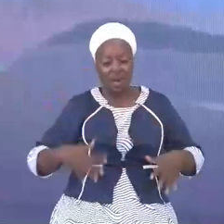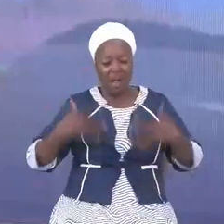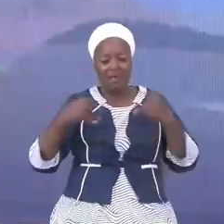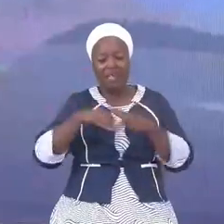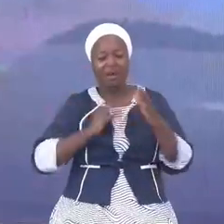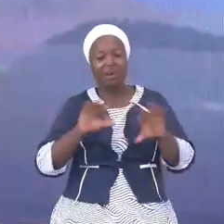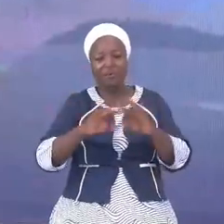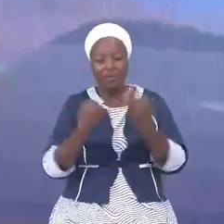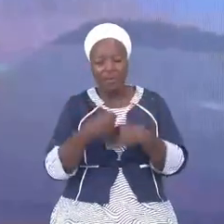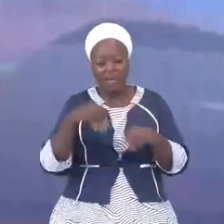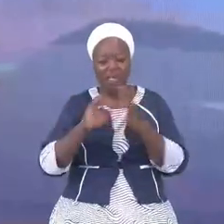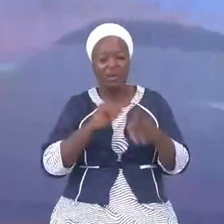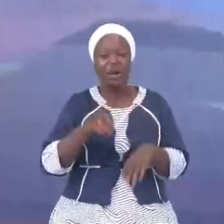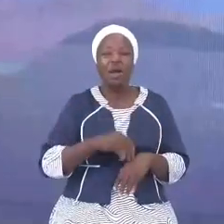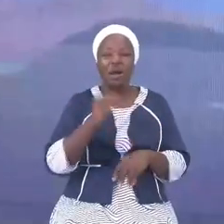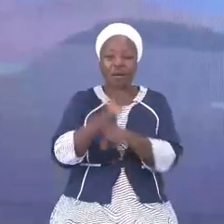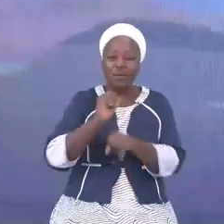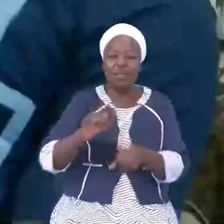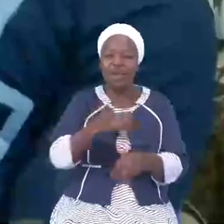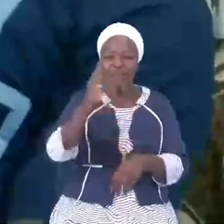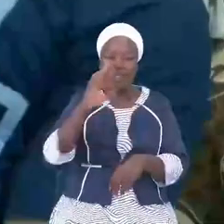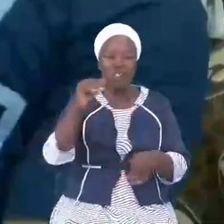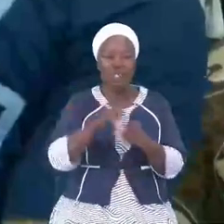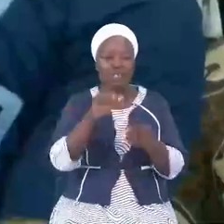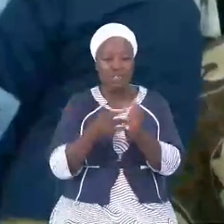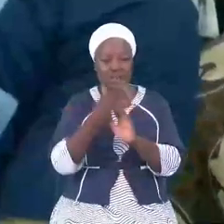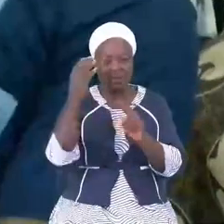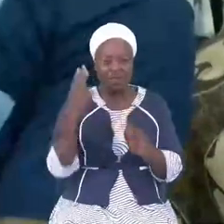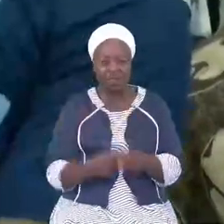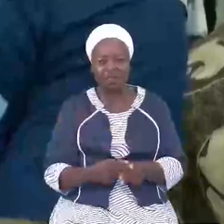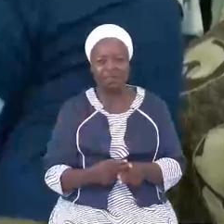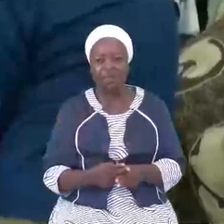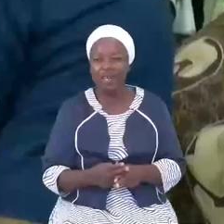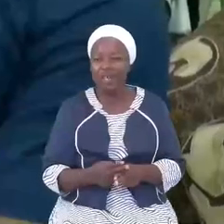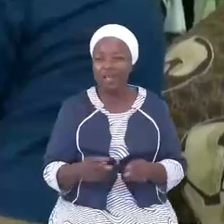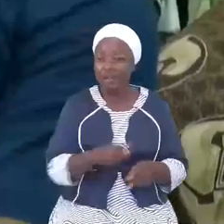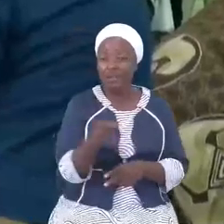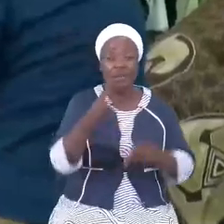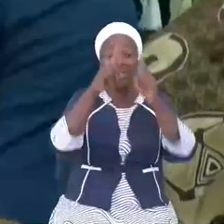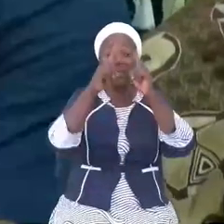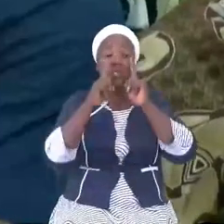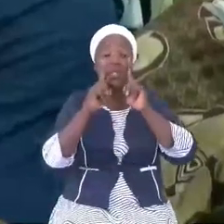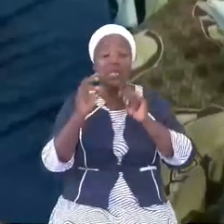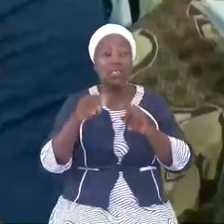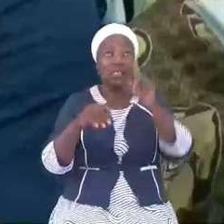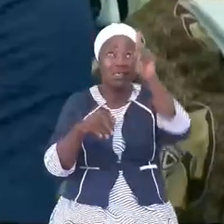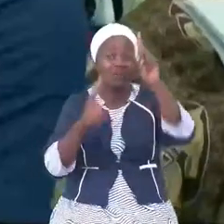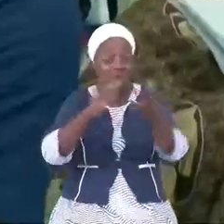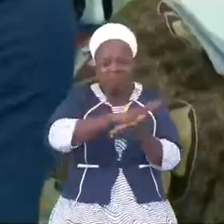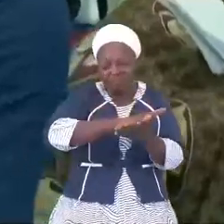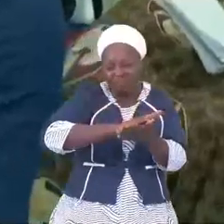nos ministères, au nom de Jésus. Ses larmes, il va les effacer.